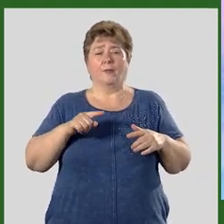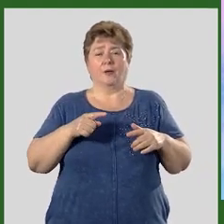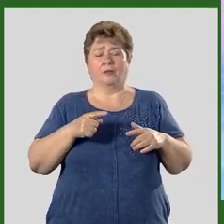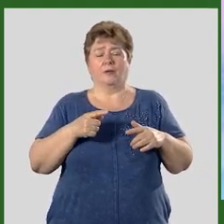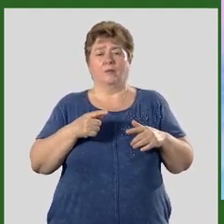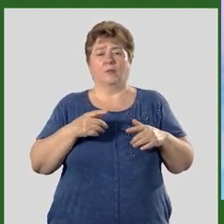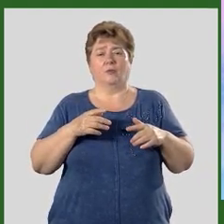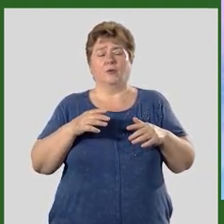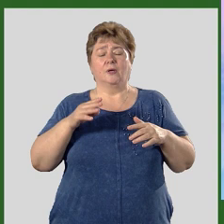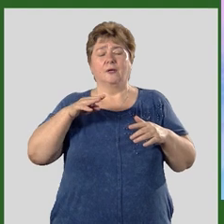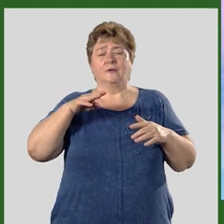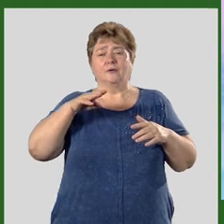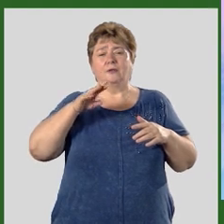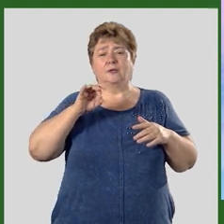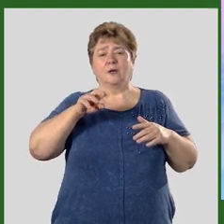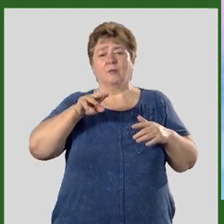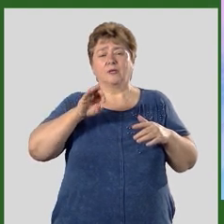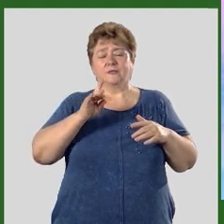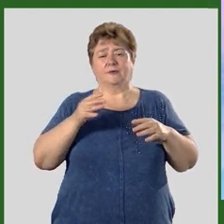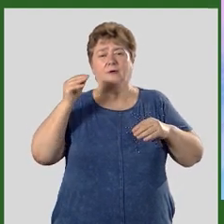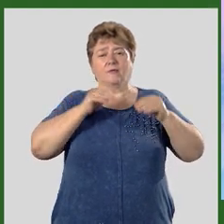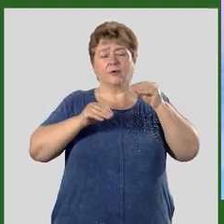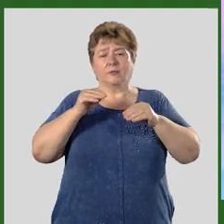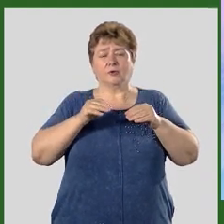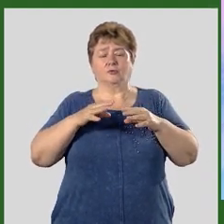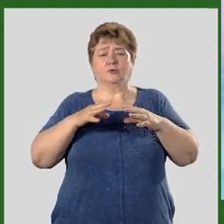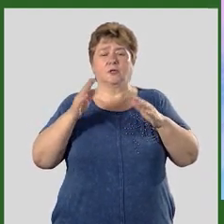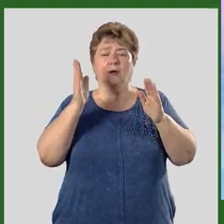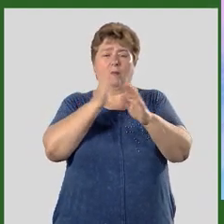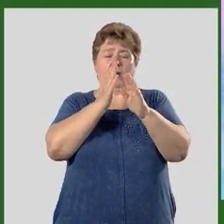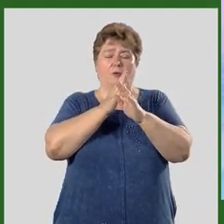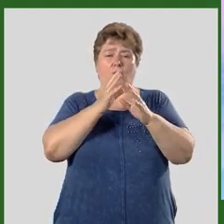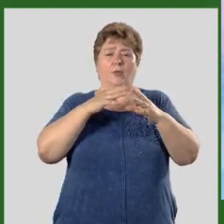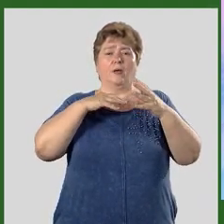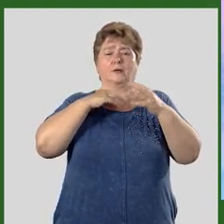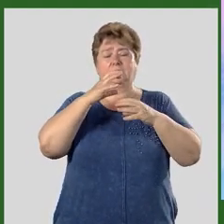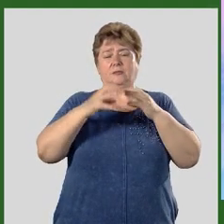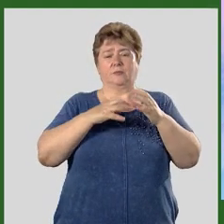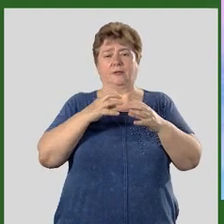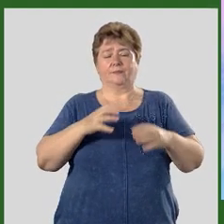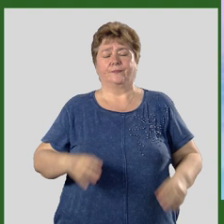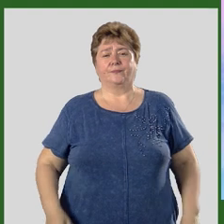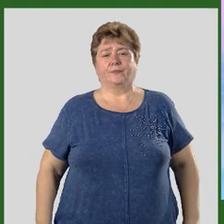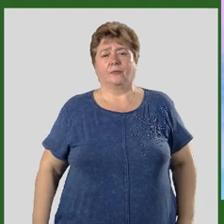Поэтому именно в тропосфере формируется погода Земли.